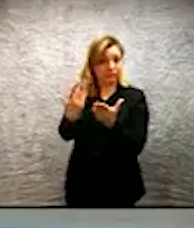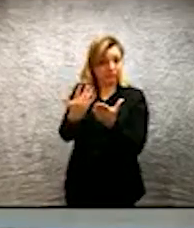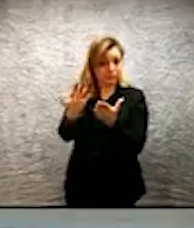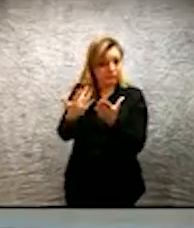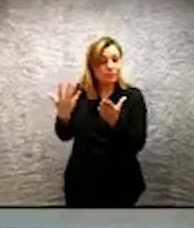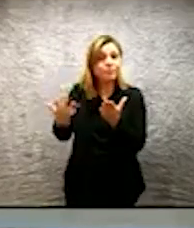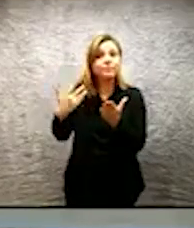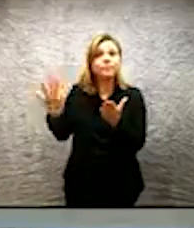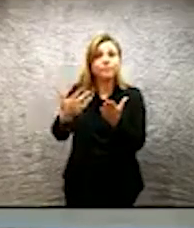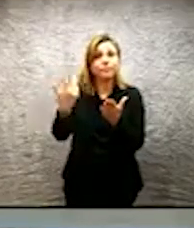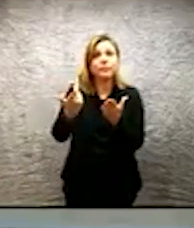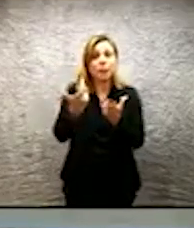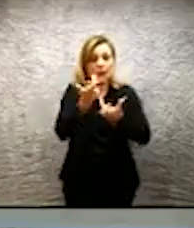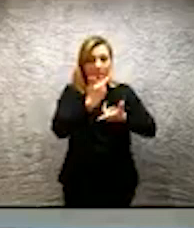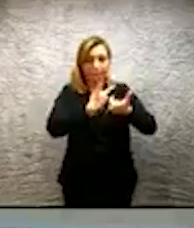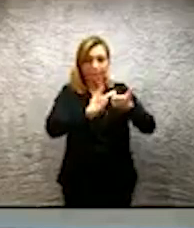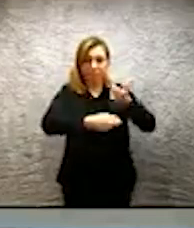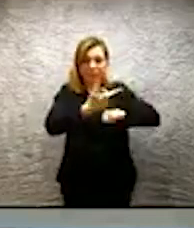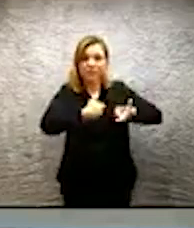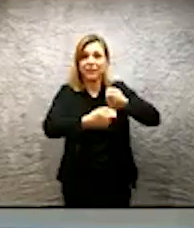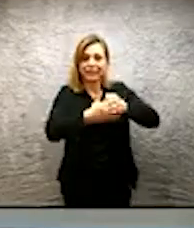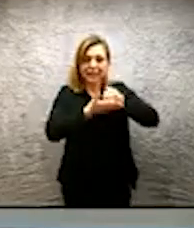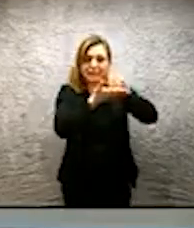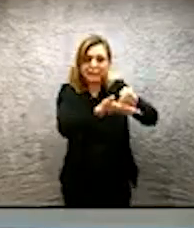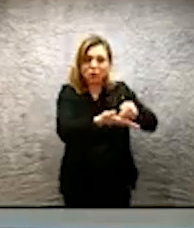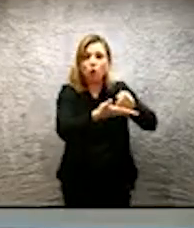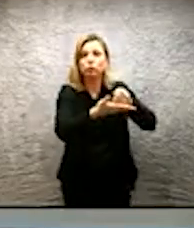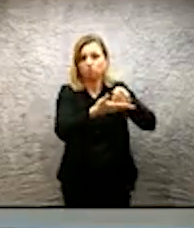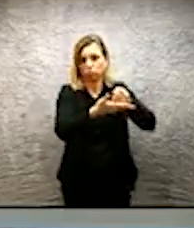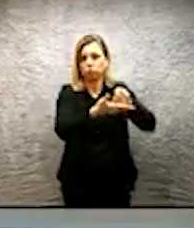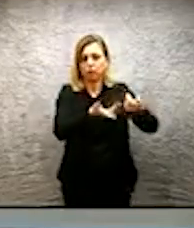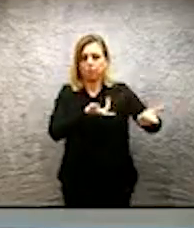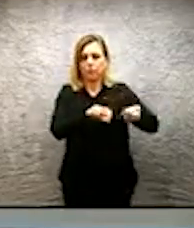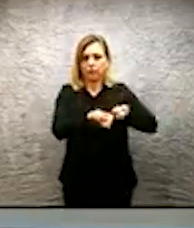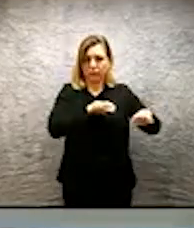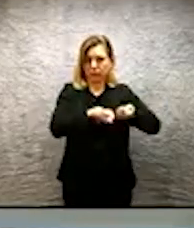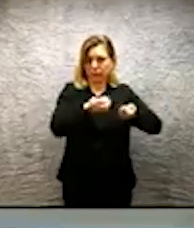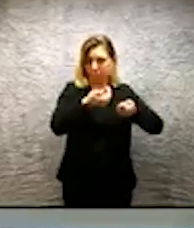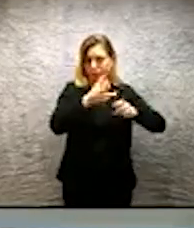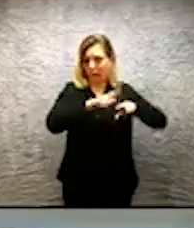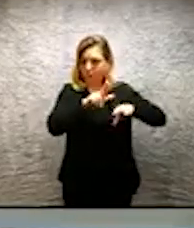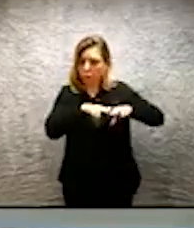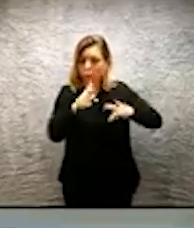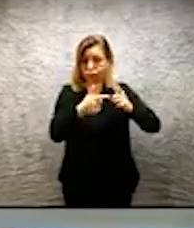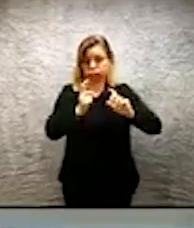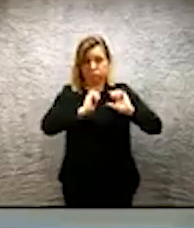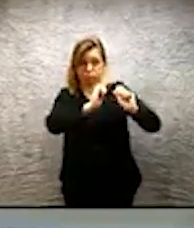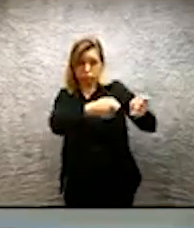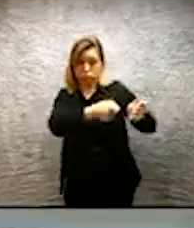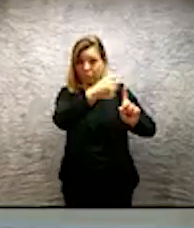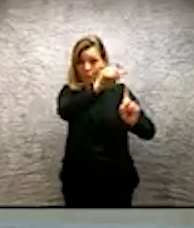un marché d'assistance à maîtrise d'ouvrage, enfin qui mandatait un assistant à maîtrise d'ouvrage pour